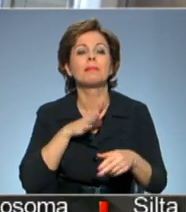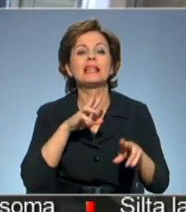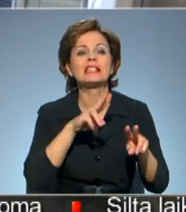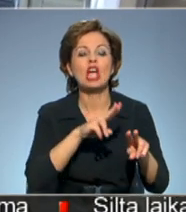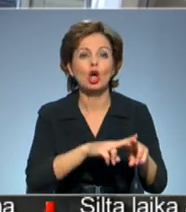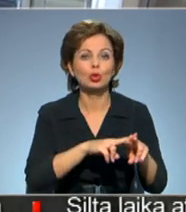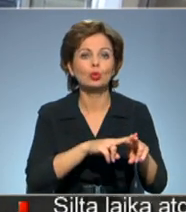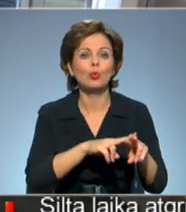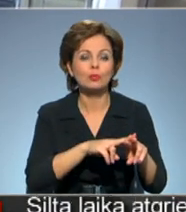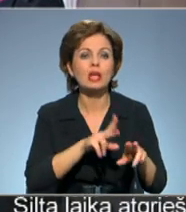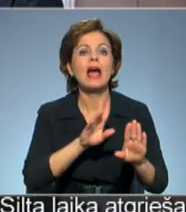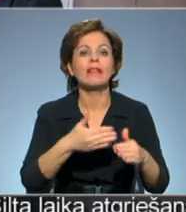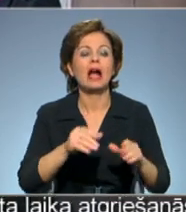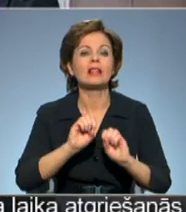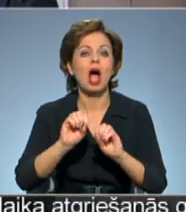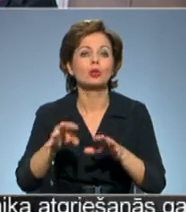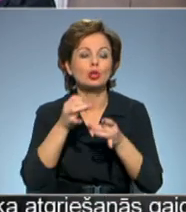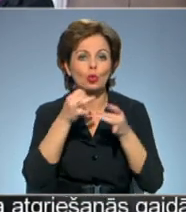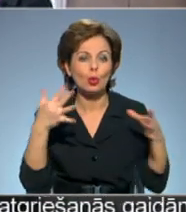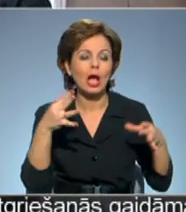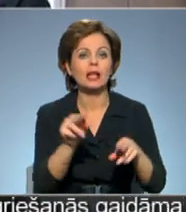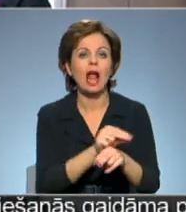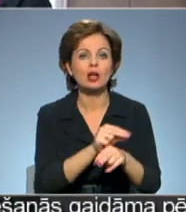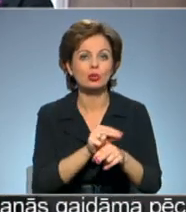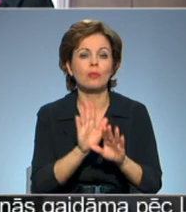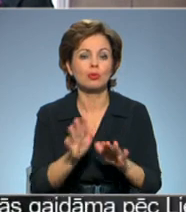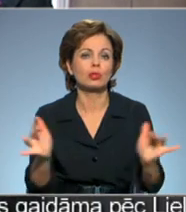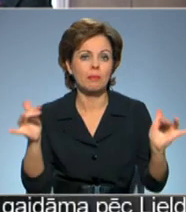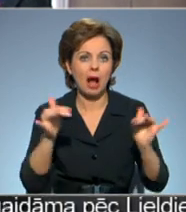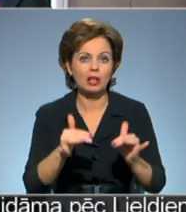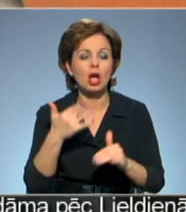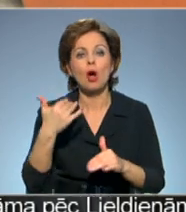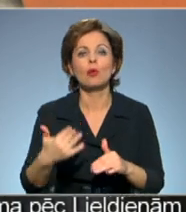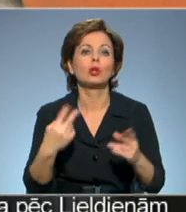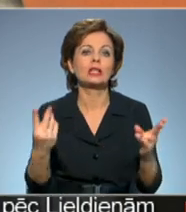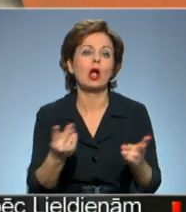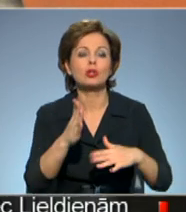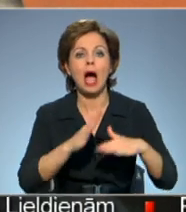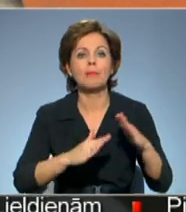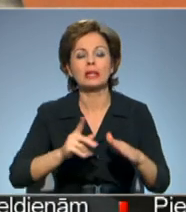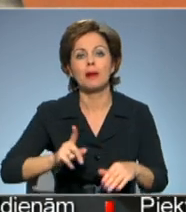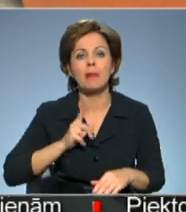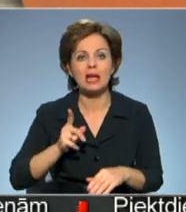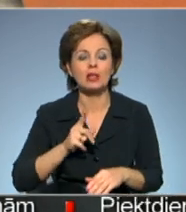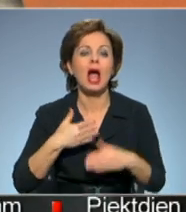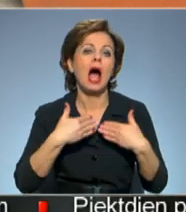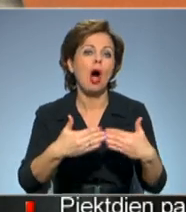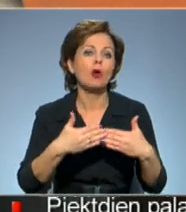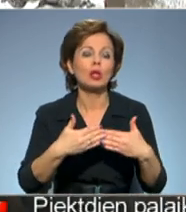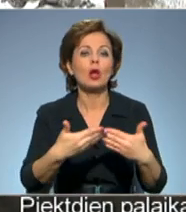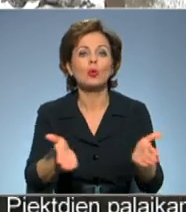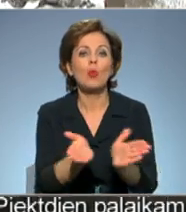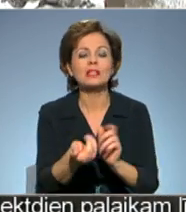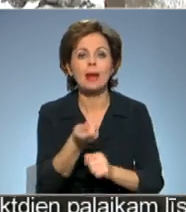Nu nams ir atdots kultūrai. Arī pēc rekonstrukcijas te pulcēsies Kuldīgas tradicionālo amata prasmi meistari kā audēji un grozu